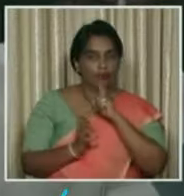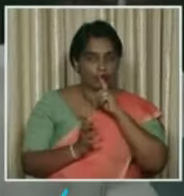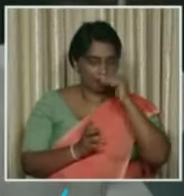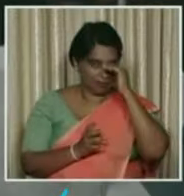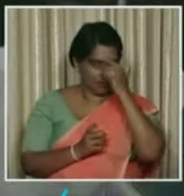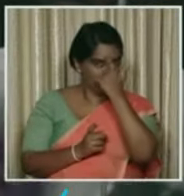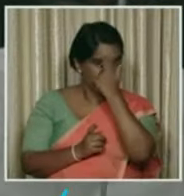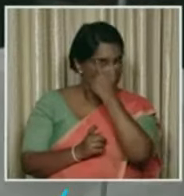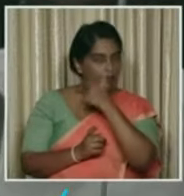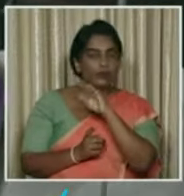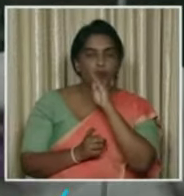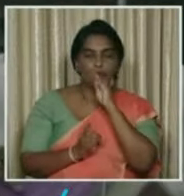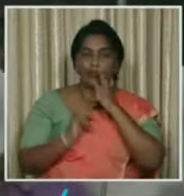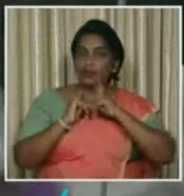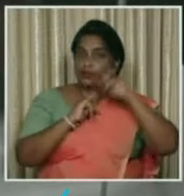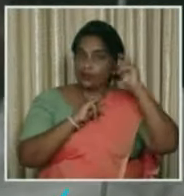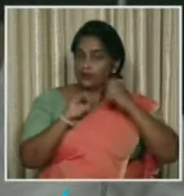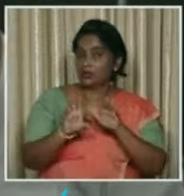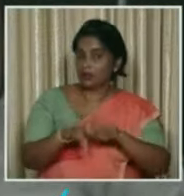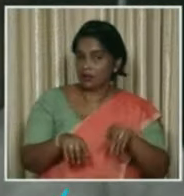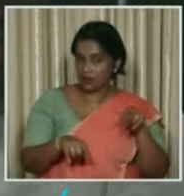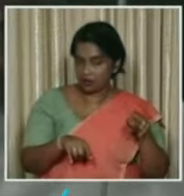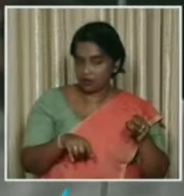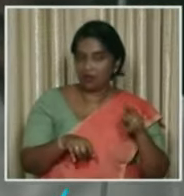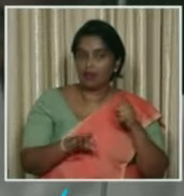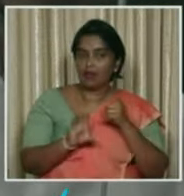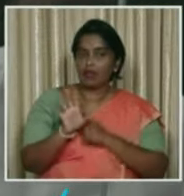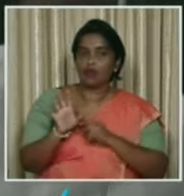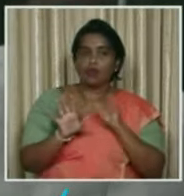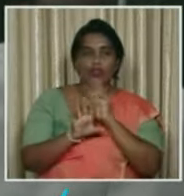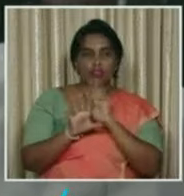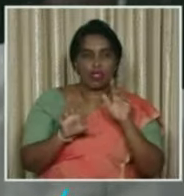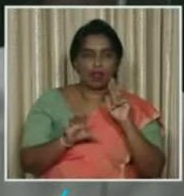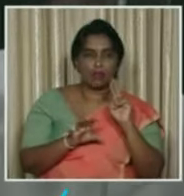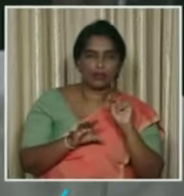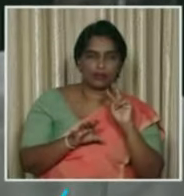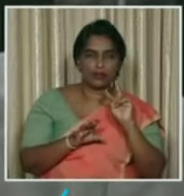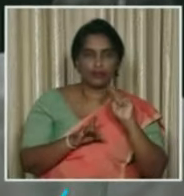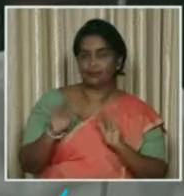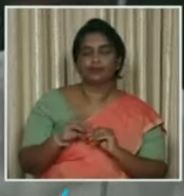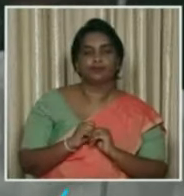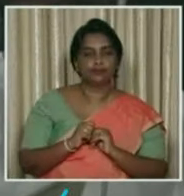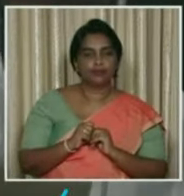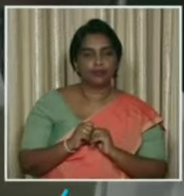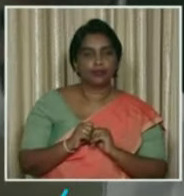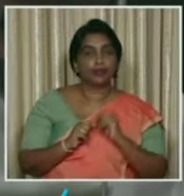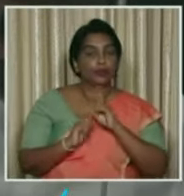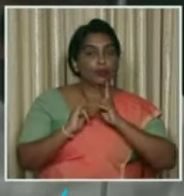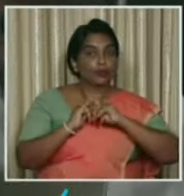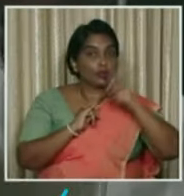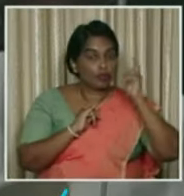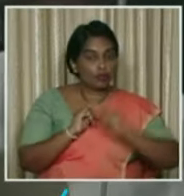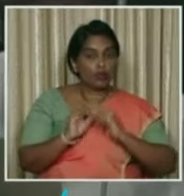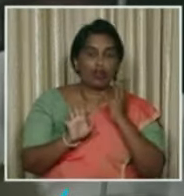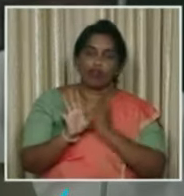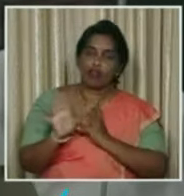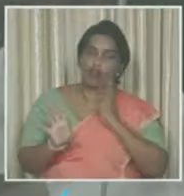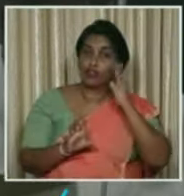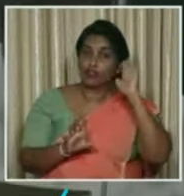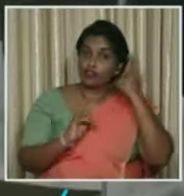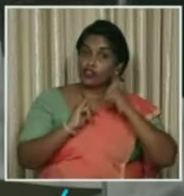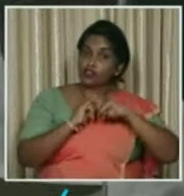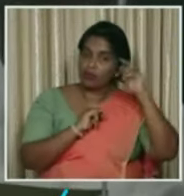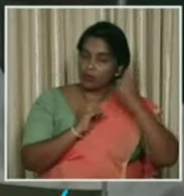කියලා සාමාන්‍ය විශ්වවිද්‍යාලට තේරෙන දරුවෝ අවුරුදු 19 20 21 ඊට වඩා වැඩි වෙන්නේ නැහැ ඒතර උපාධිය අවුරුදු 4ක ස්පෙෂල් එක